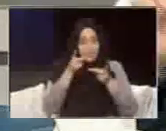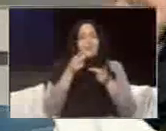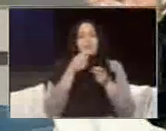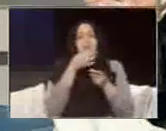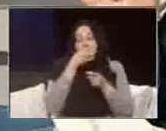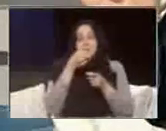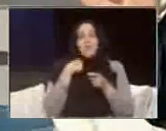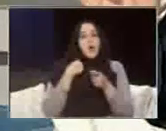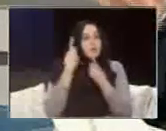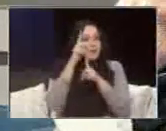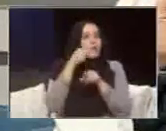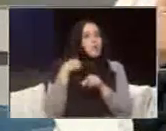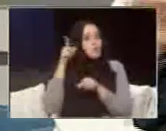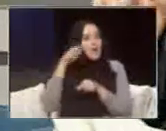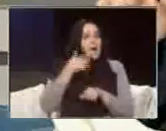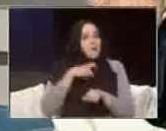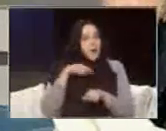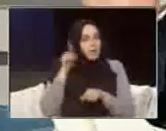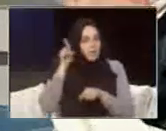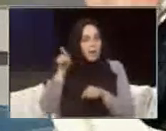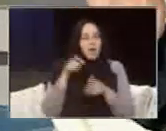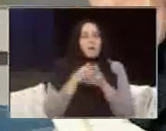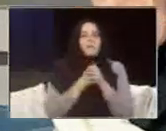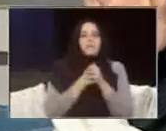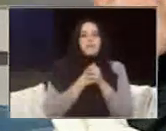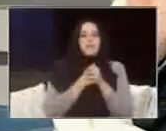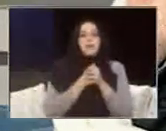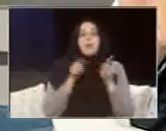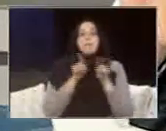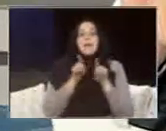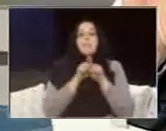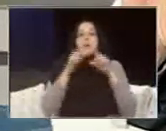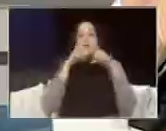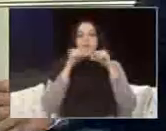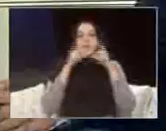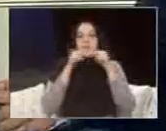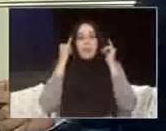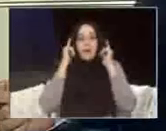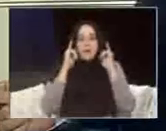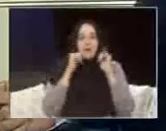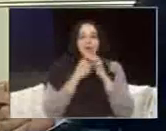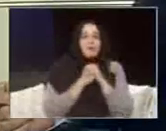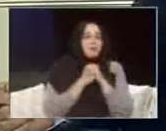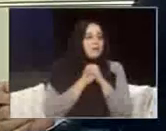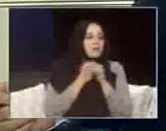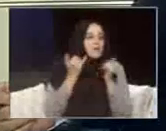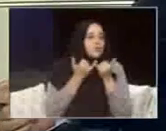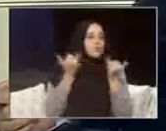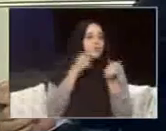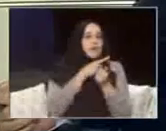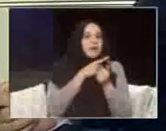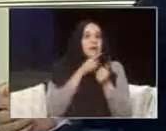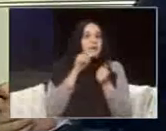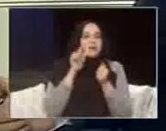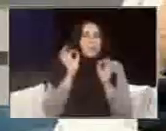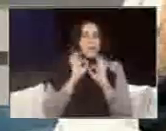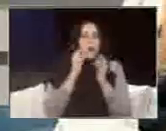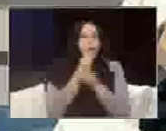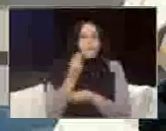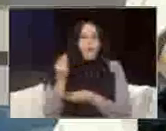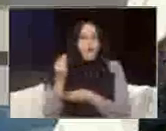أخرى، ربي اللي قالها في آخر ما أنزل راه في سورة البقرة الآية 81. ما عندهاش ولاد يا شيخ. نعم ما عندهاش ولاد،